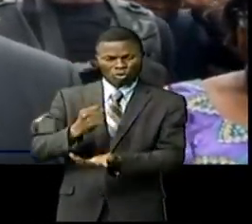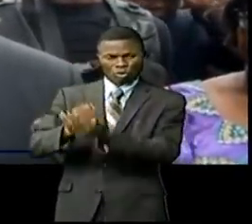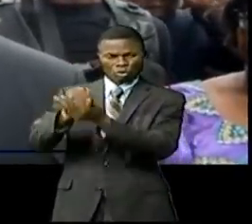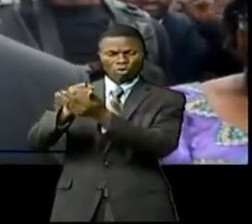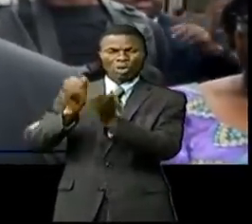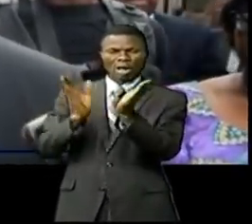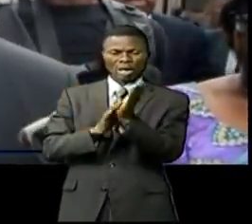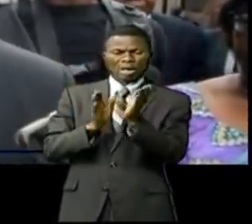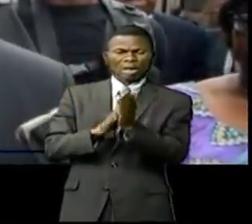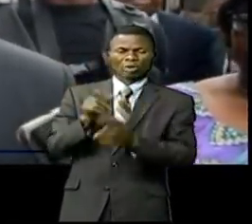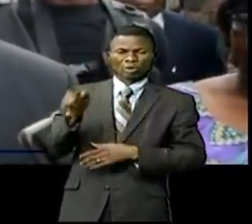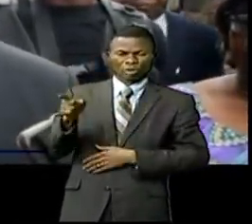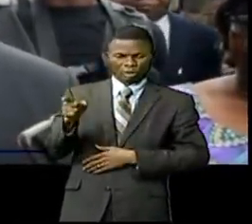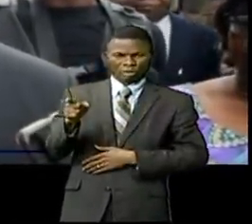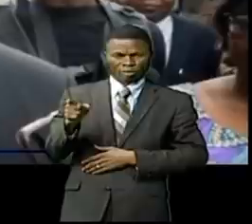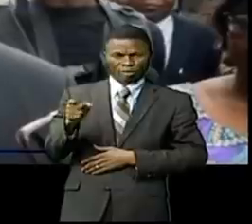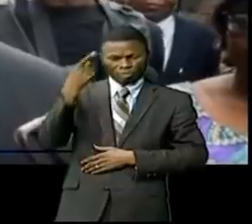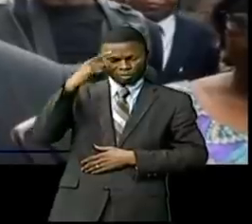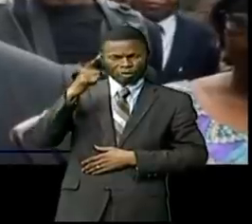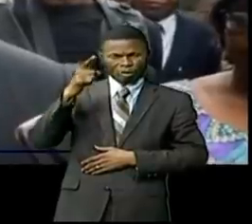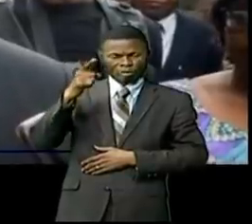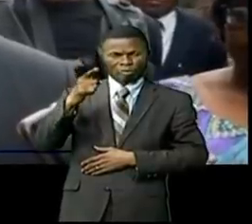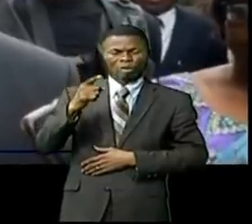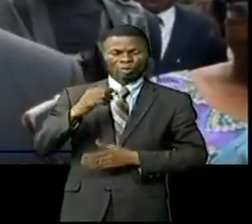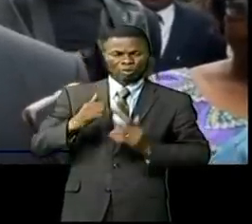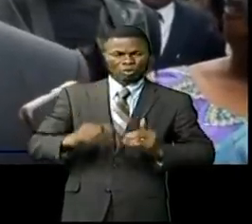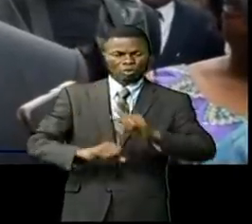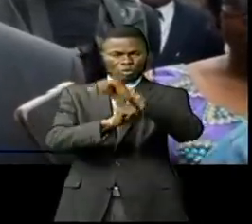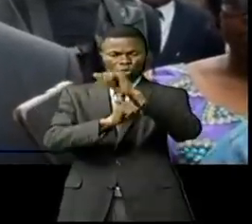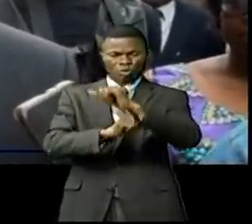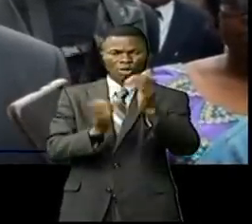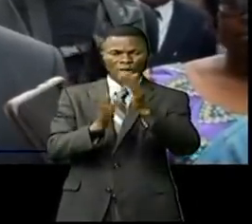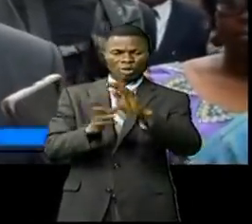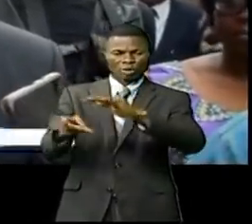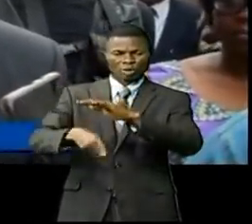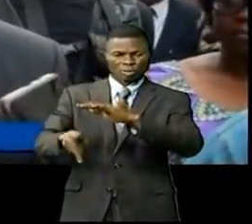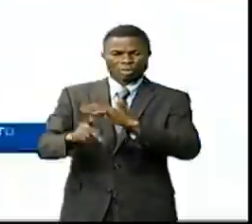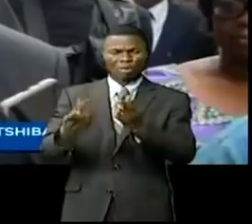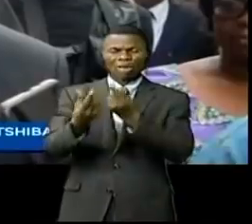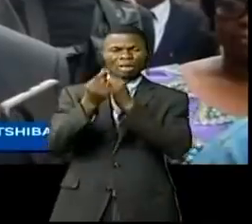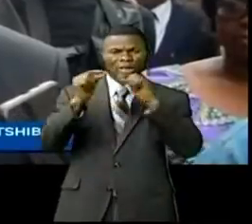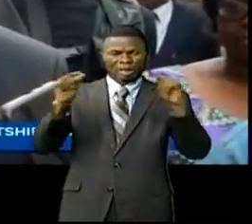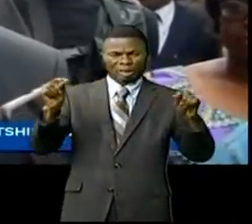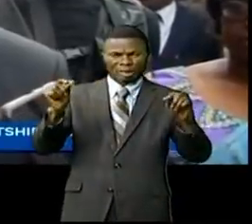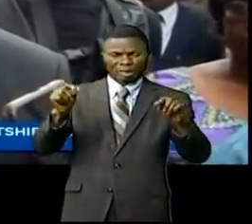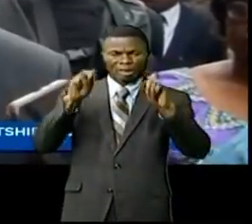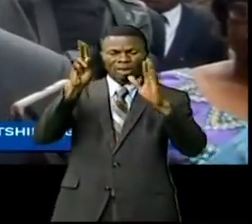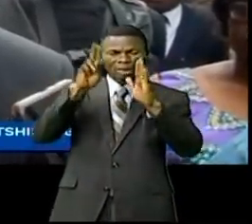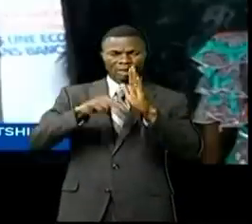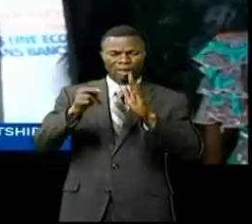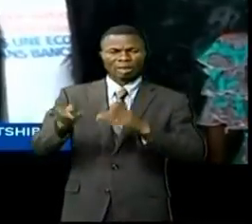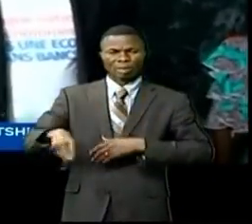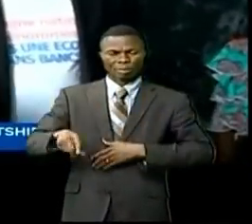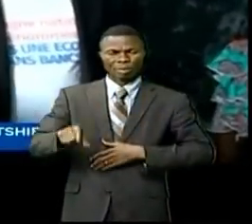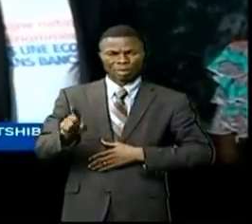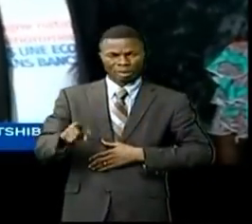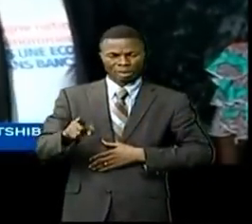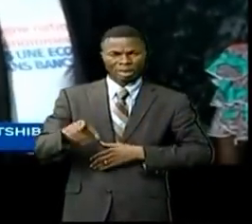la consolidation, dans la pérennisation de la gratuité au niveau de l'enseignement primaire. La